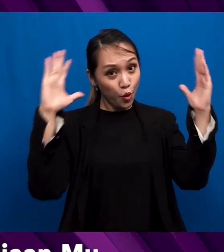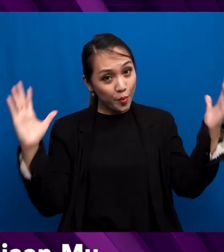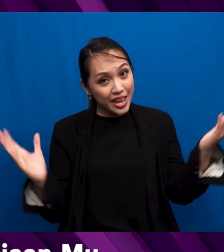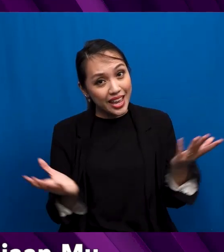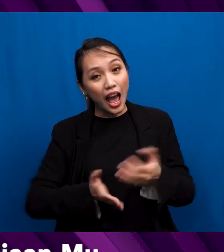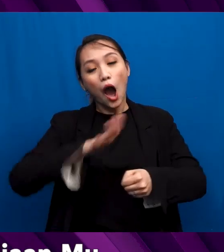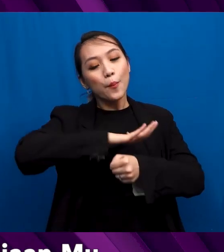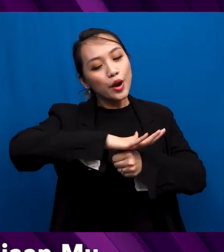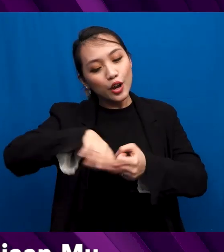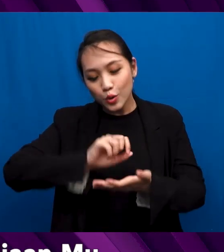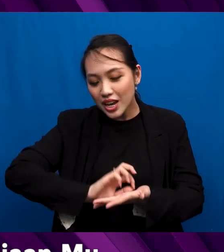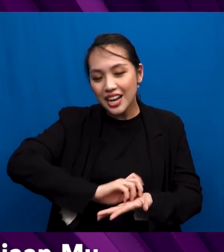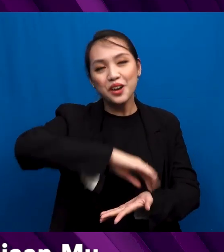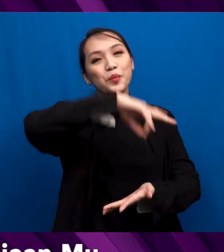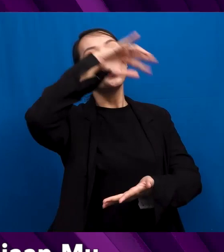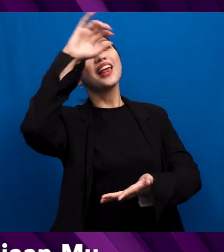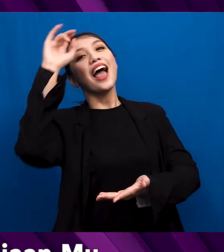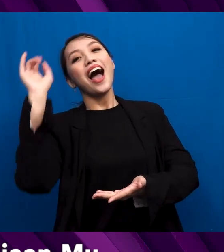sampai bumi penuh